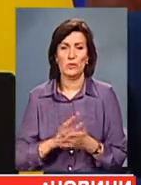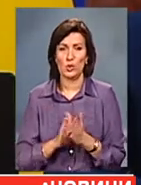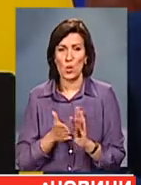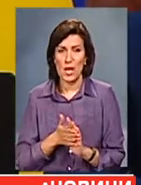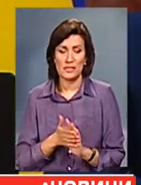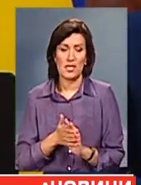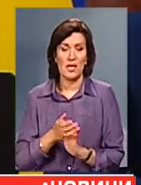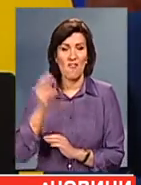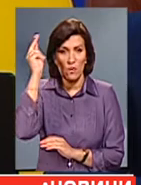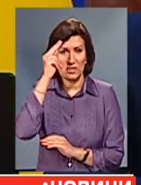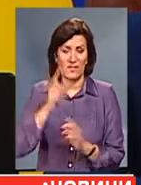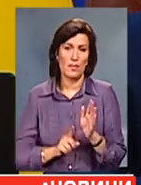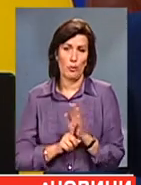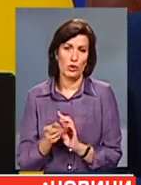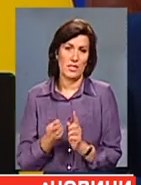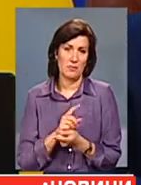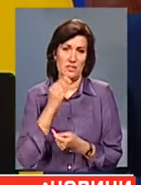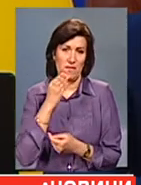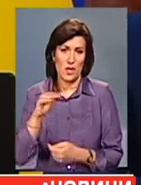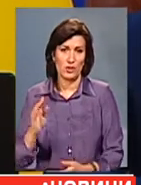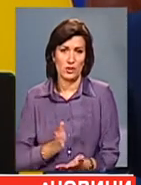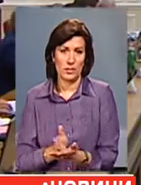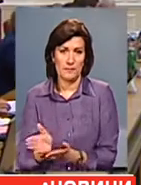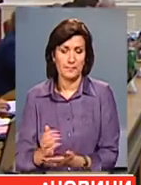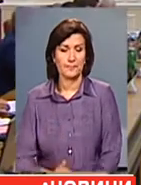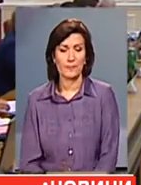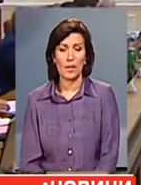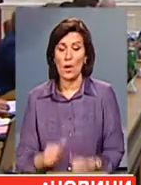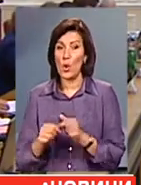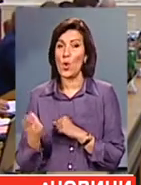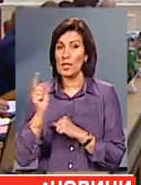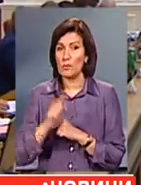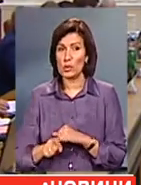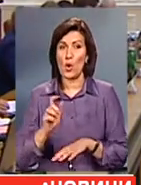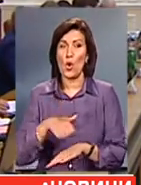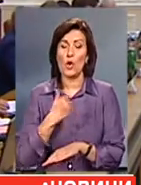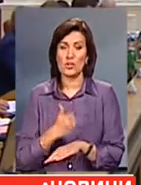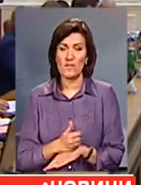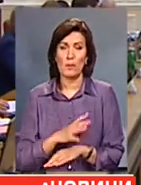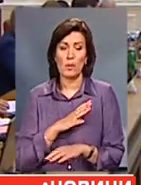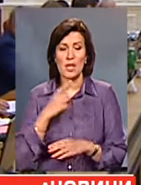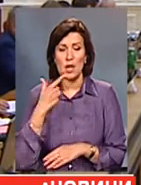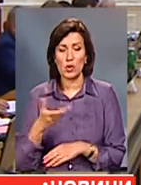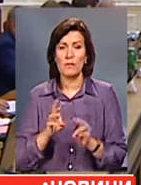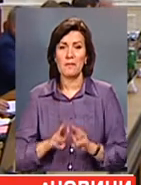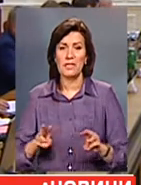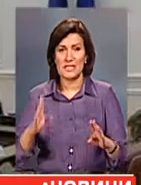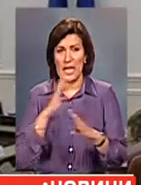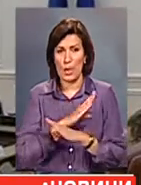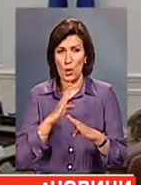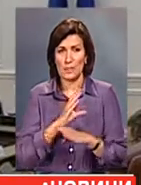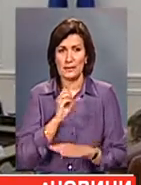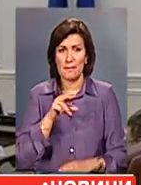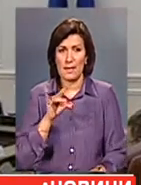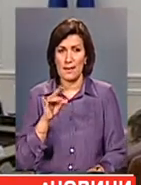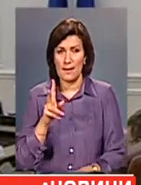в освіті почала змінюватися в кращий бік. Окрім того, однією з основних була сьогодні доповідь міністра екології Остапа